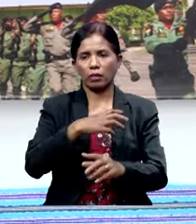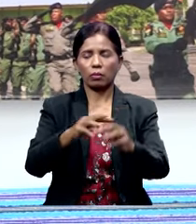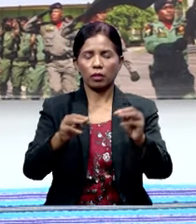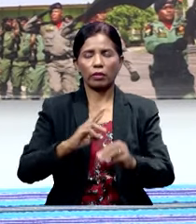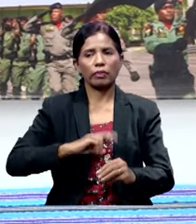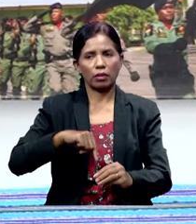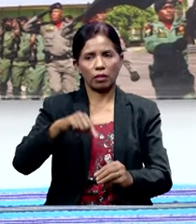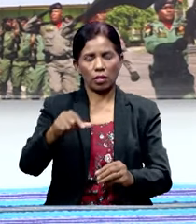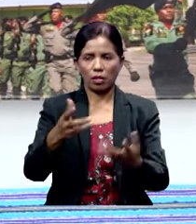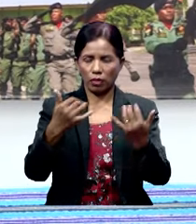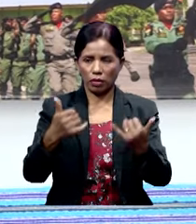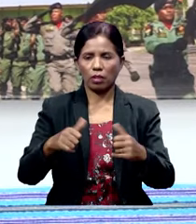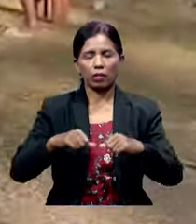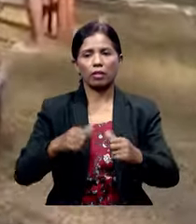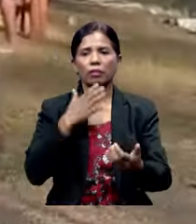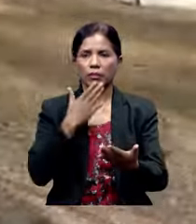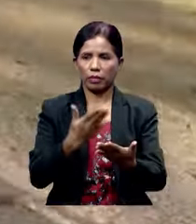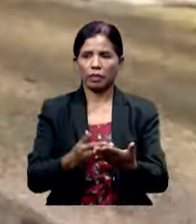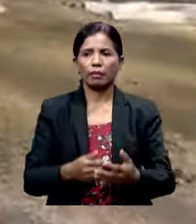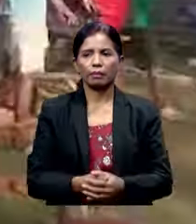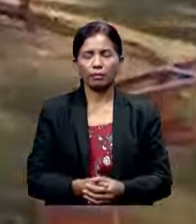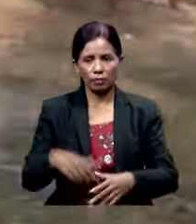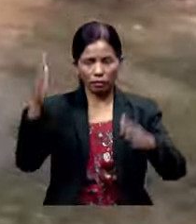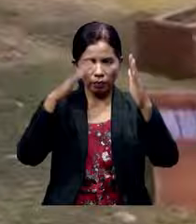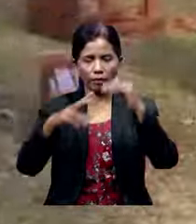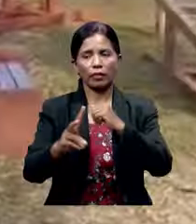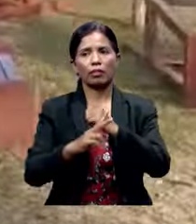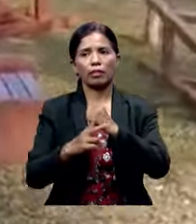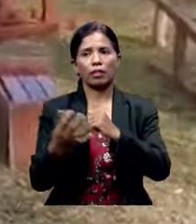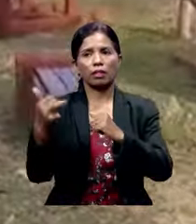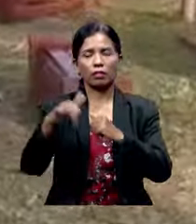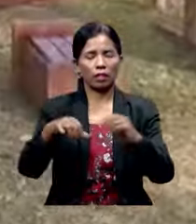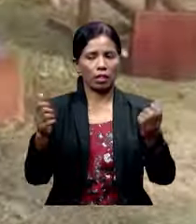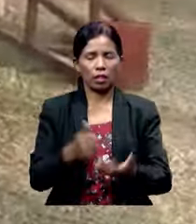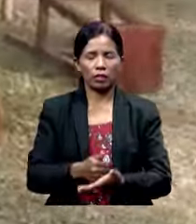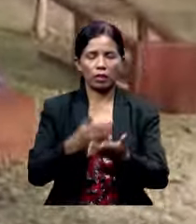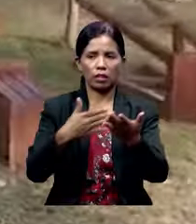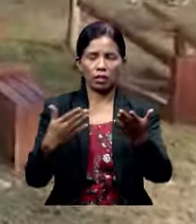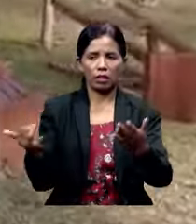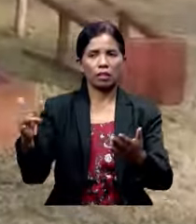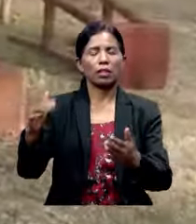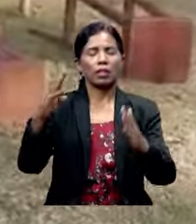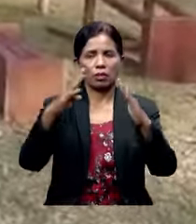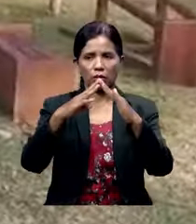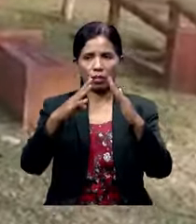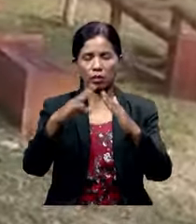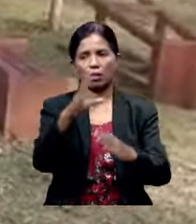kata situasaun lau normal hela. I akontesimentu ne vítima sira la konsege salva sasan sira i humalaran, no